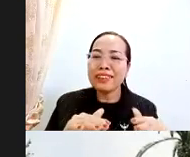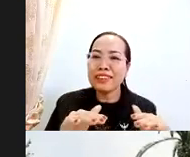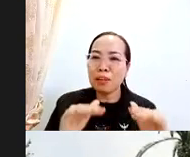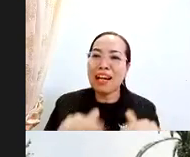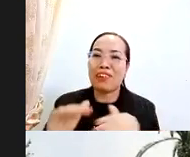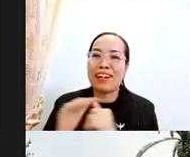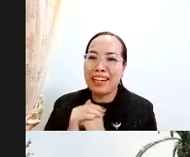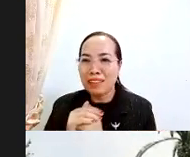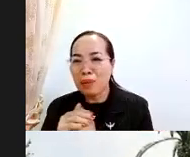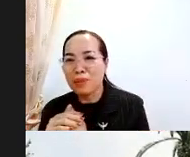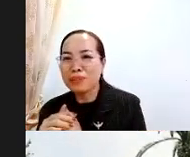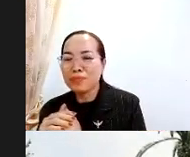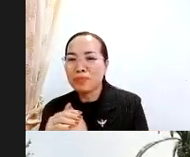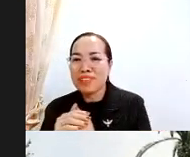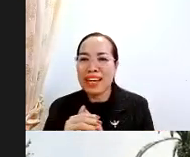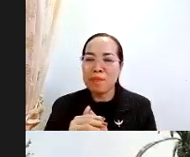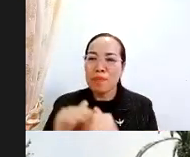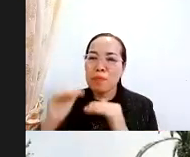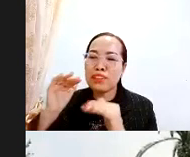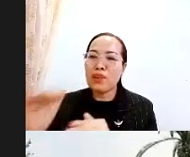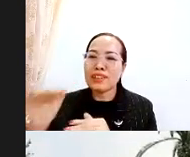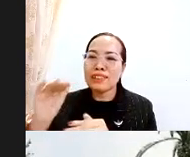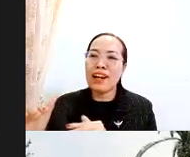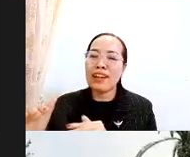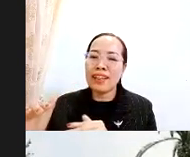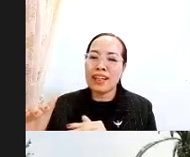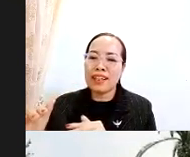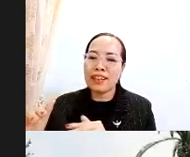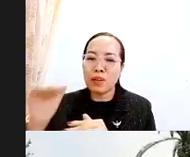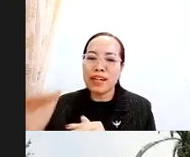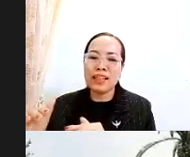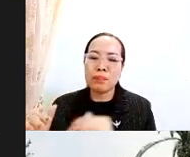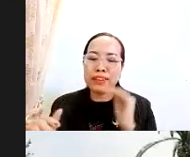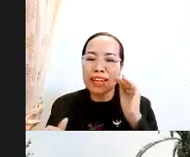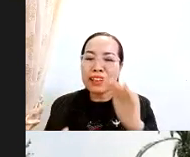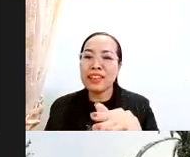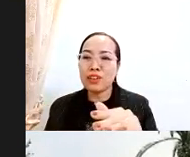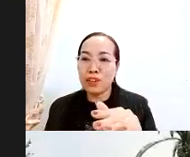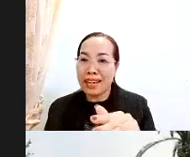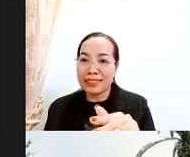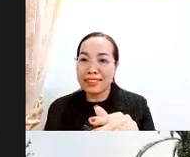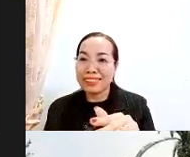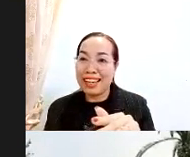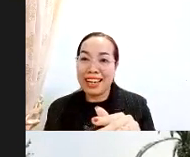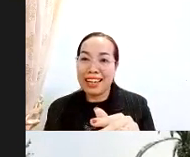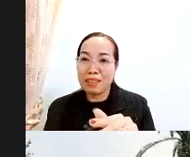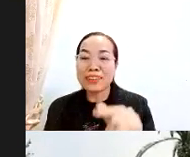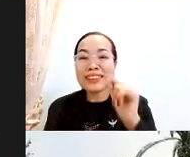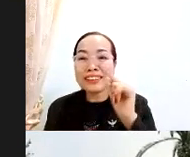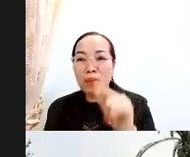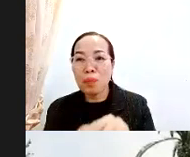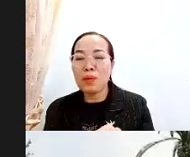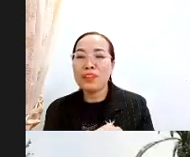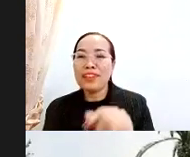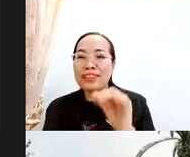khơi chúc ba còn lại ta bông ổn chà mình toàn tới đó tê cô đài bàn tay khơi cô đài chà và sân